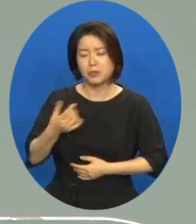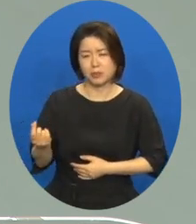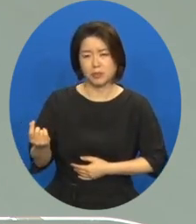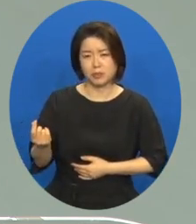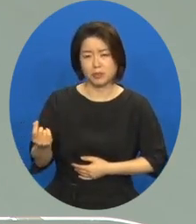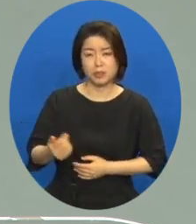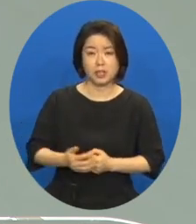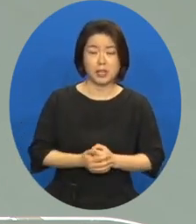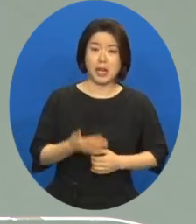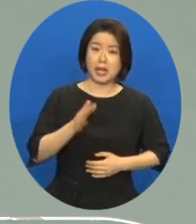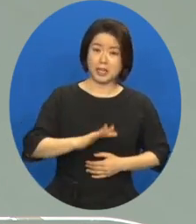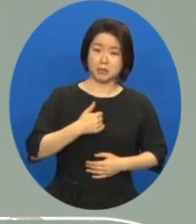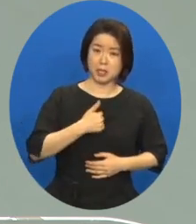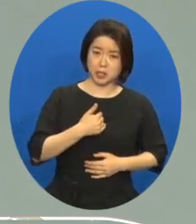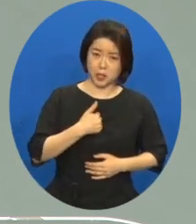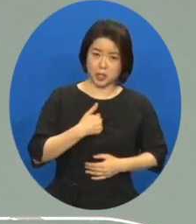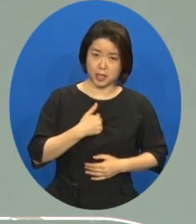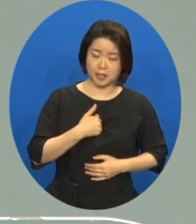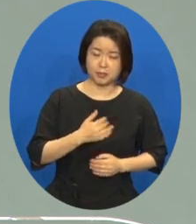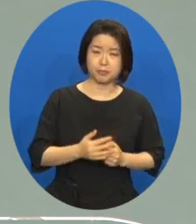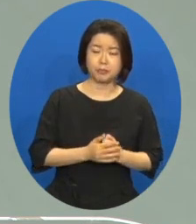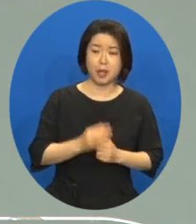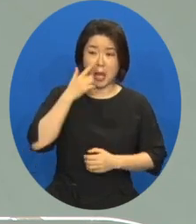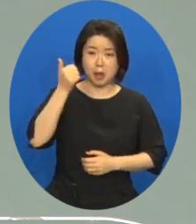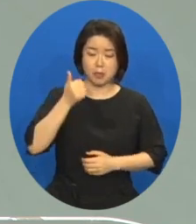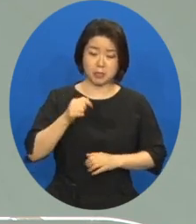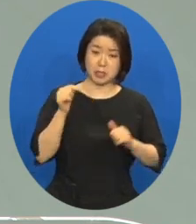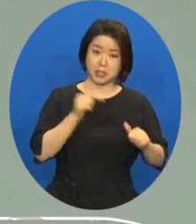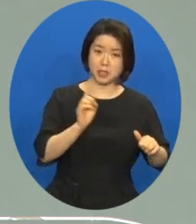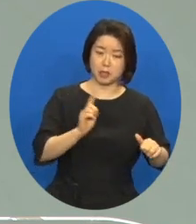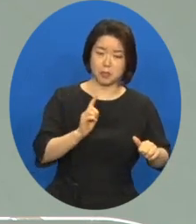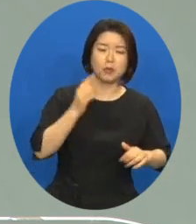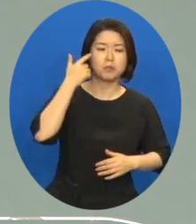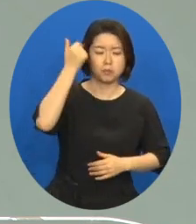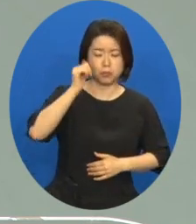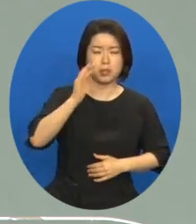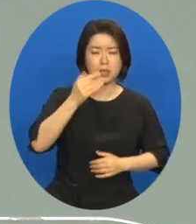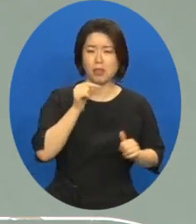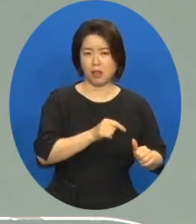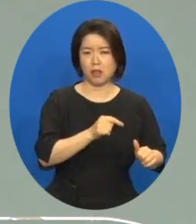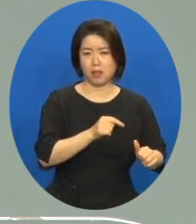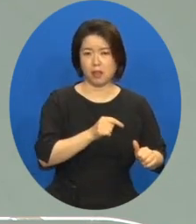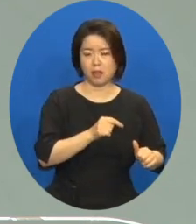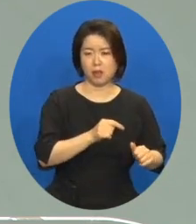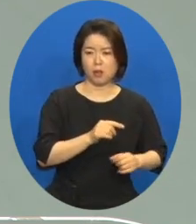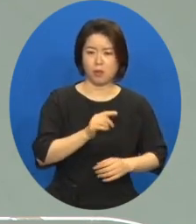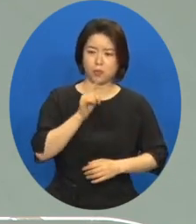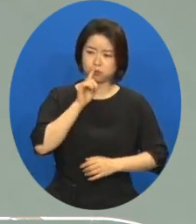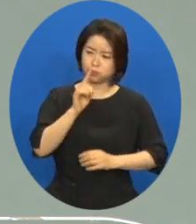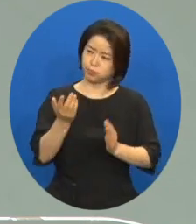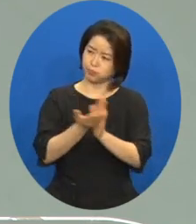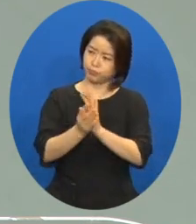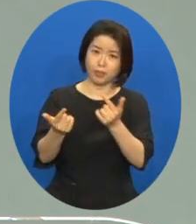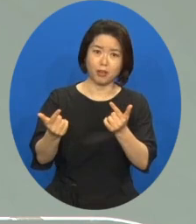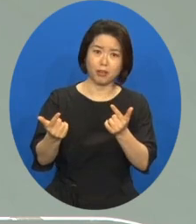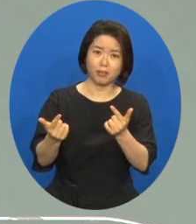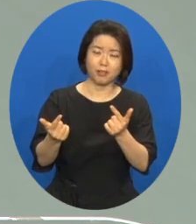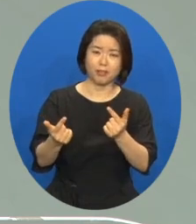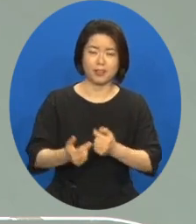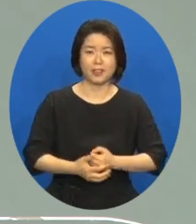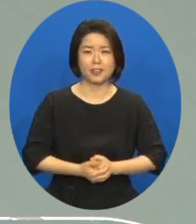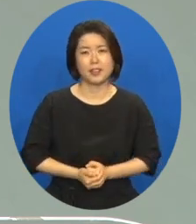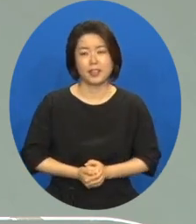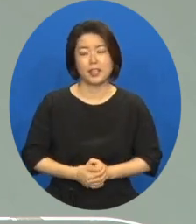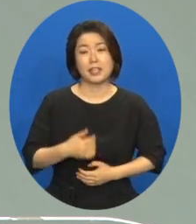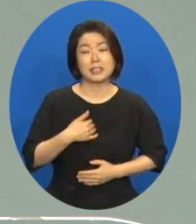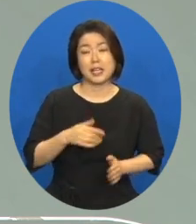그런데도 저에게는 목사가 되라는 거예요. 이거 정말 말이 안 되는 거잖아요.